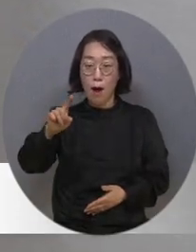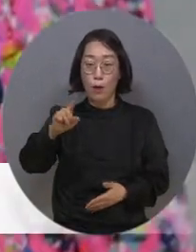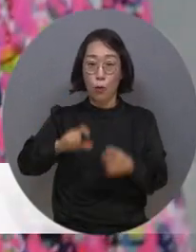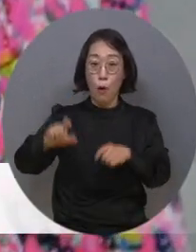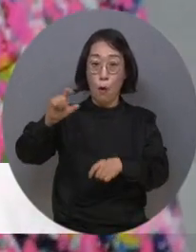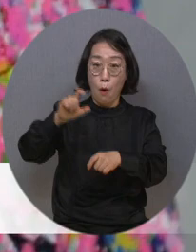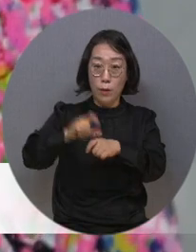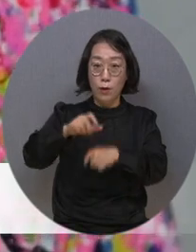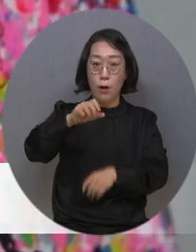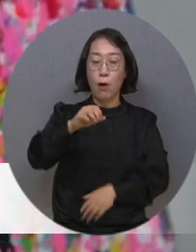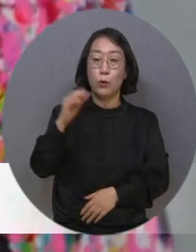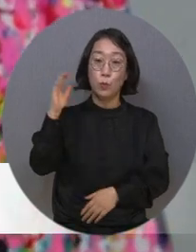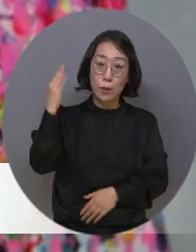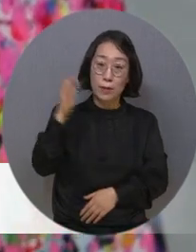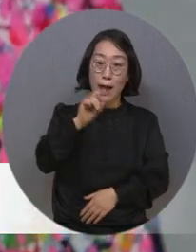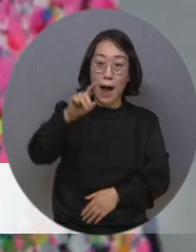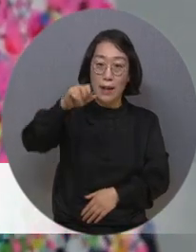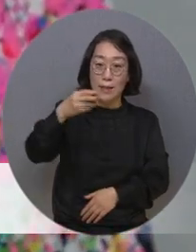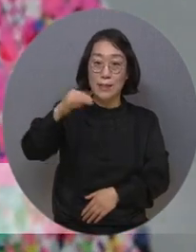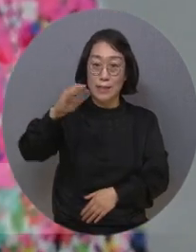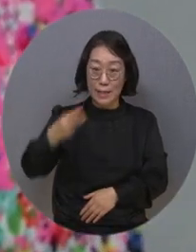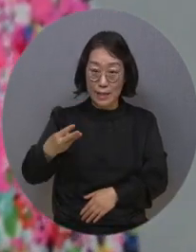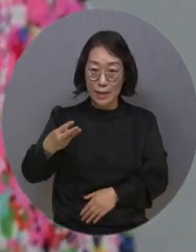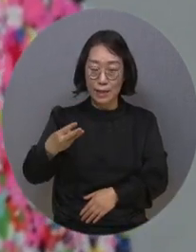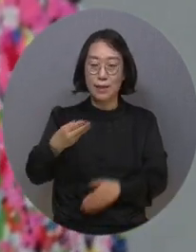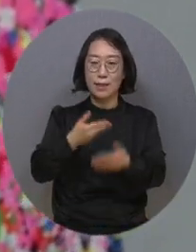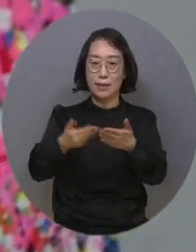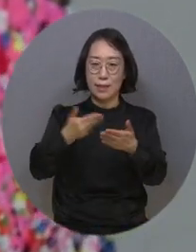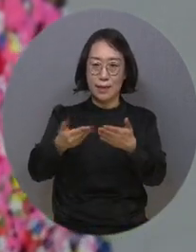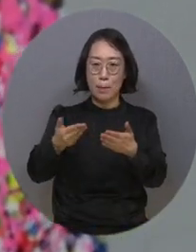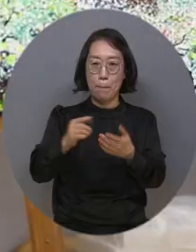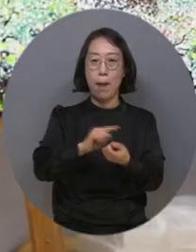위해 최근에는 아크릴화로 작업을 합니다.